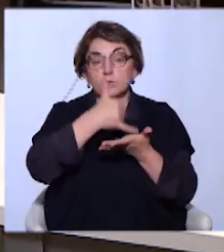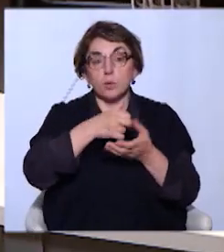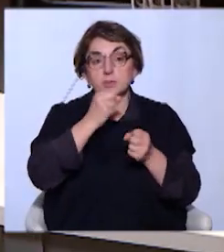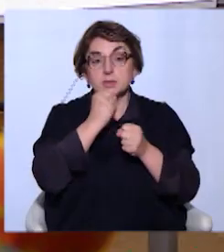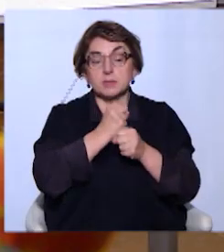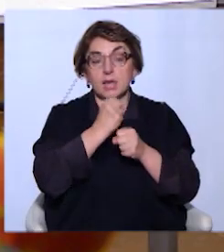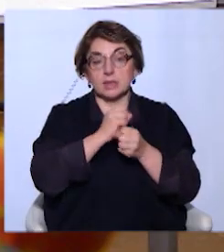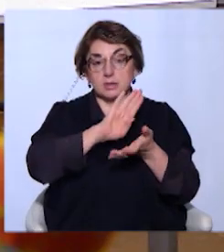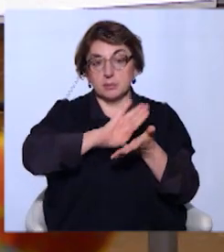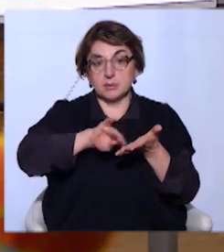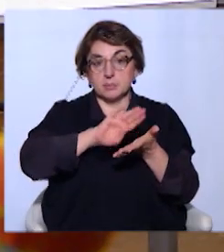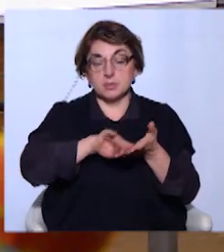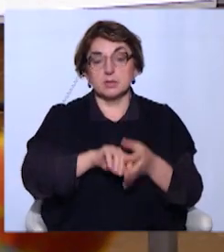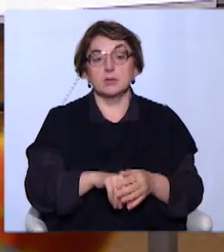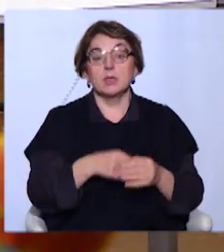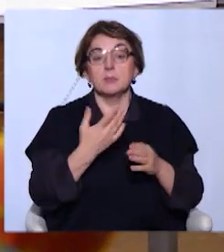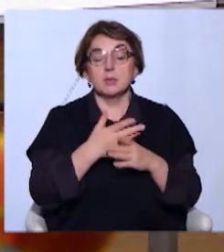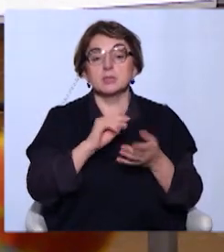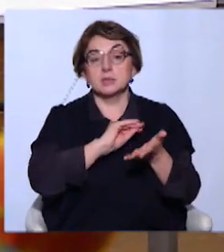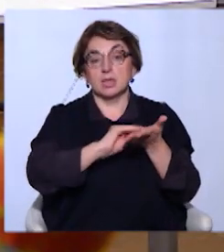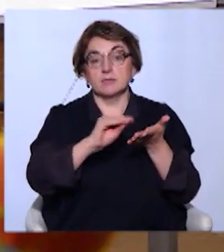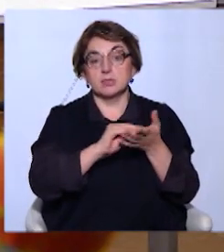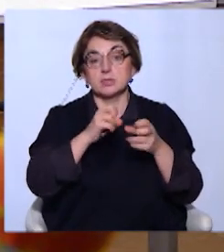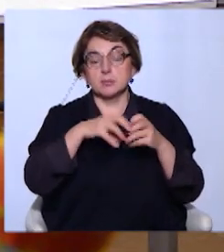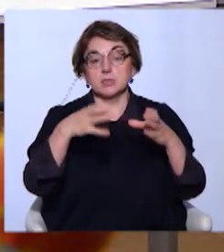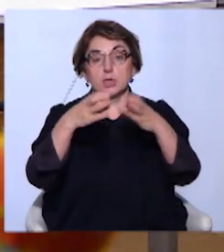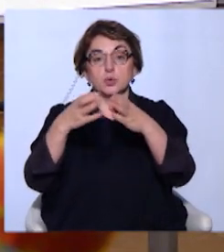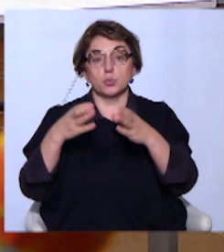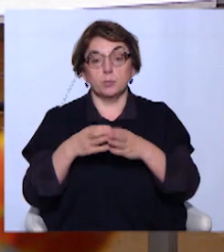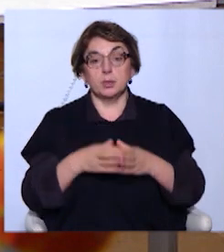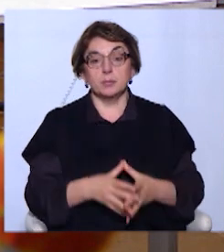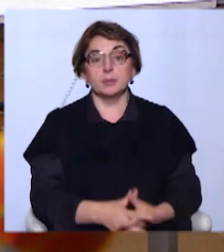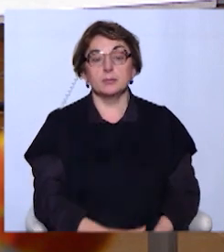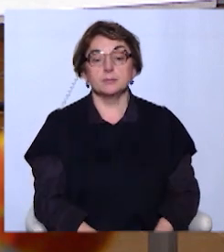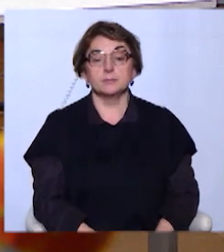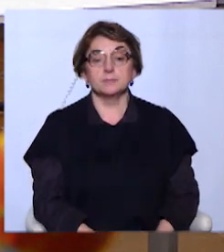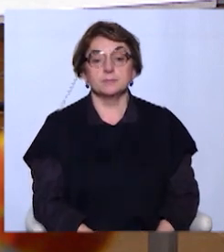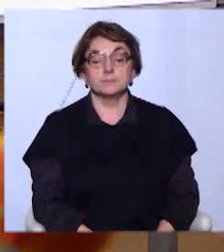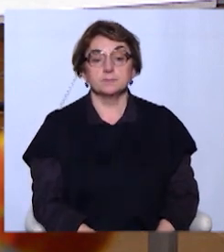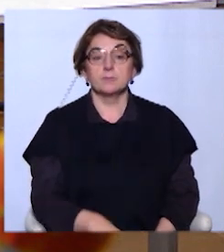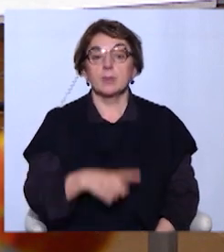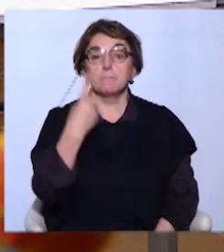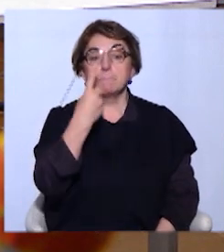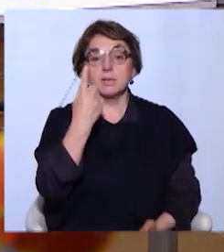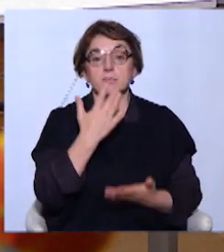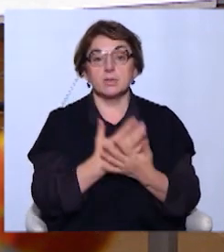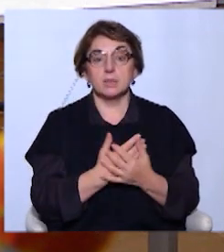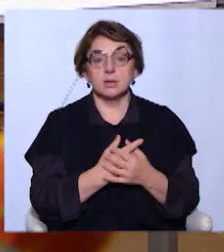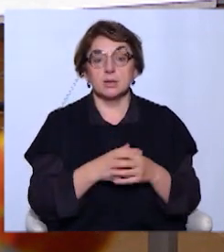როდესაც მიმდინარეობს ნავთობის გამოხდა. და შეხედეთ, მე დაგიწერეთ ცალკეული ფრაქციები.